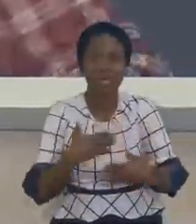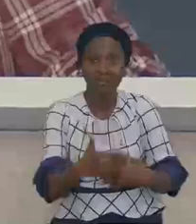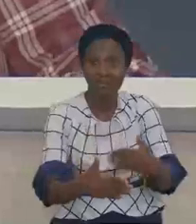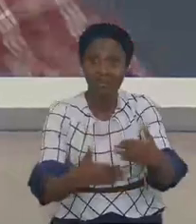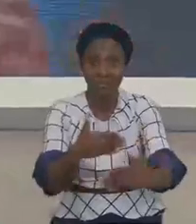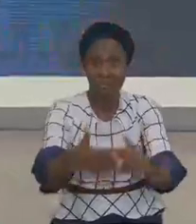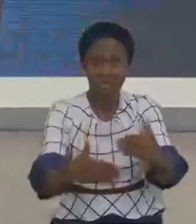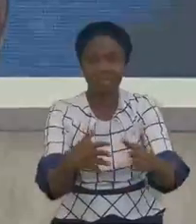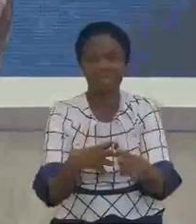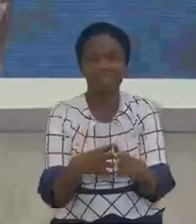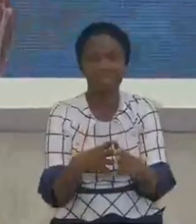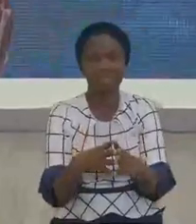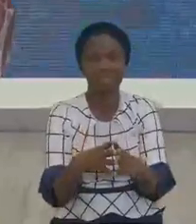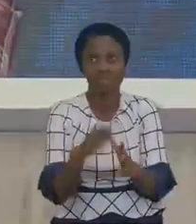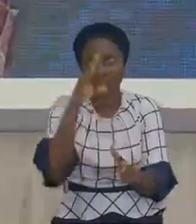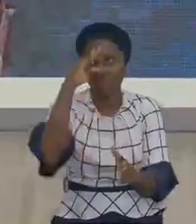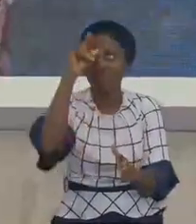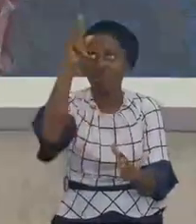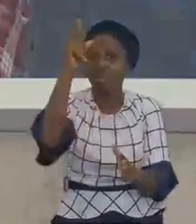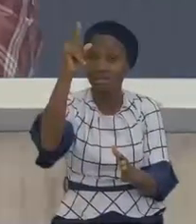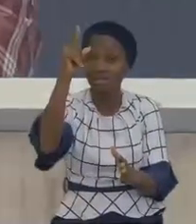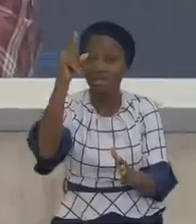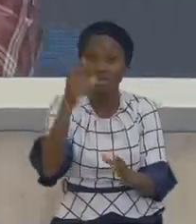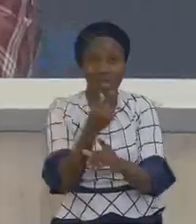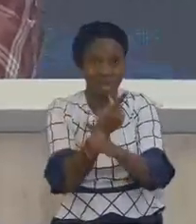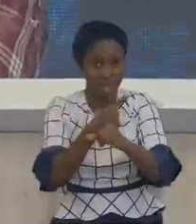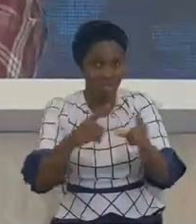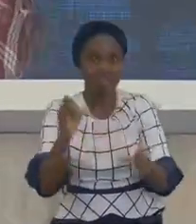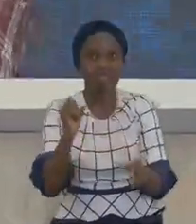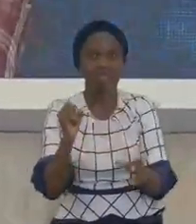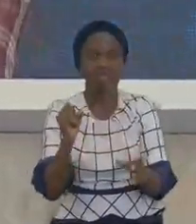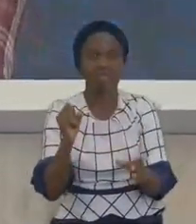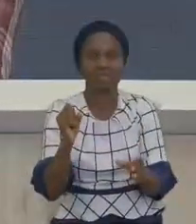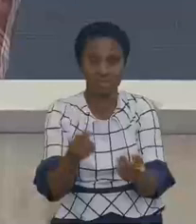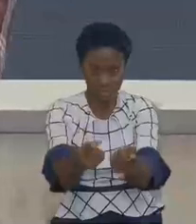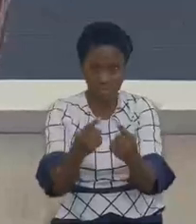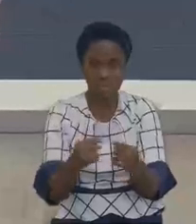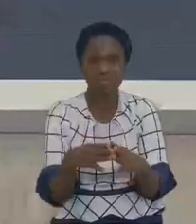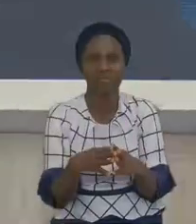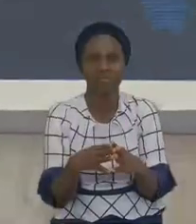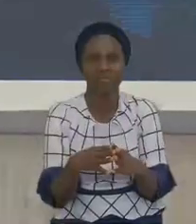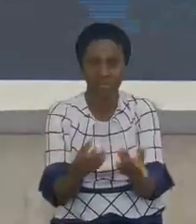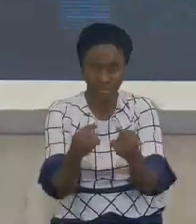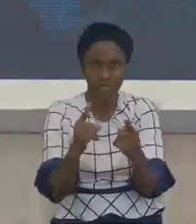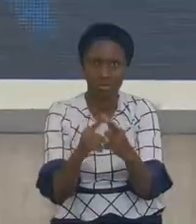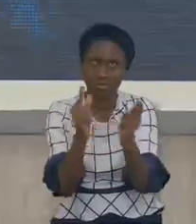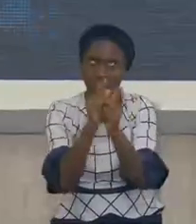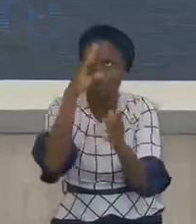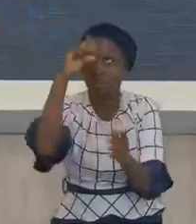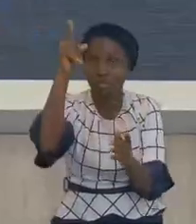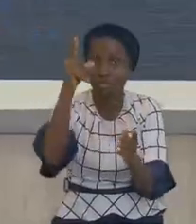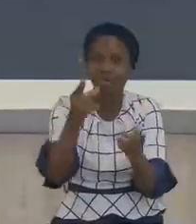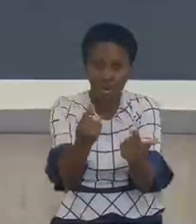Il libère. Viens. Viens à lui. Viens à Christ. Celui